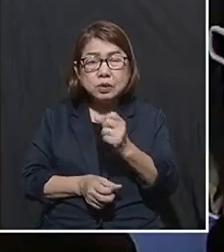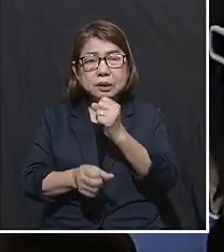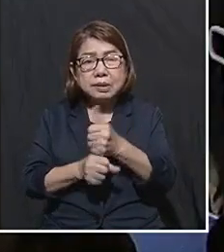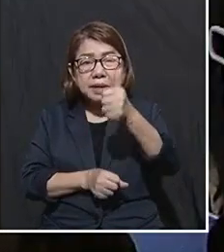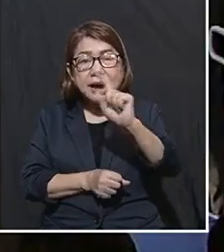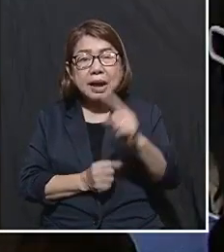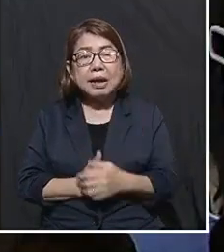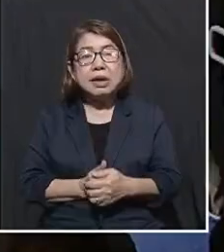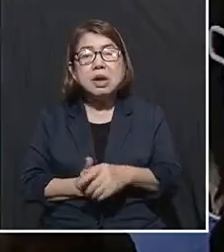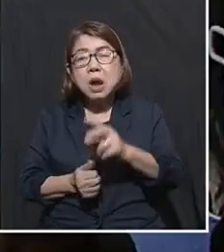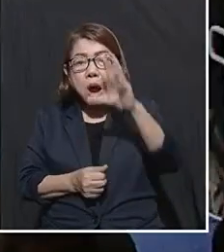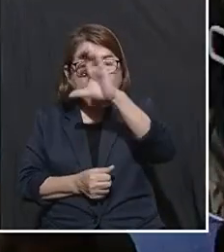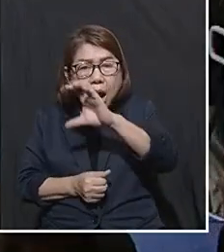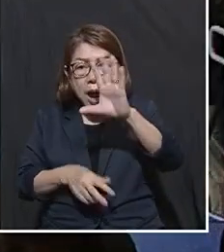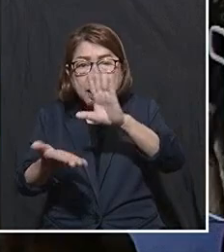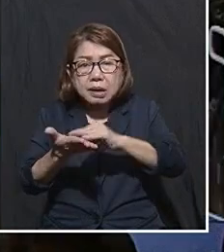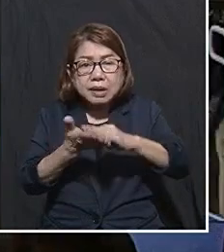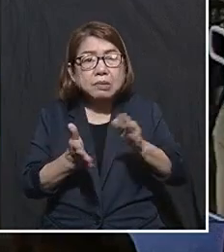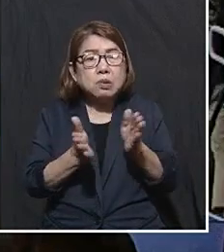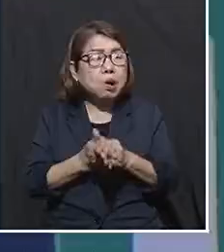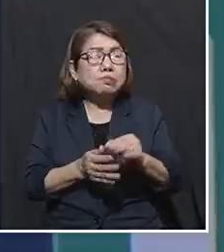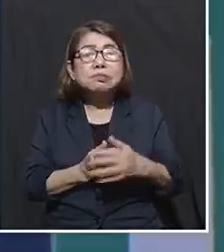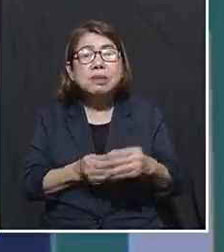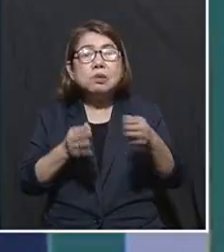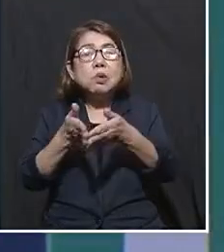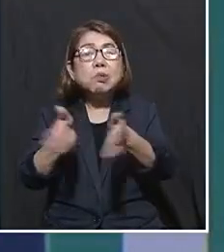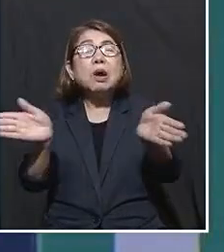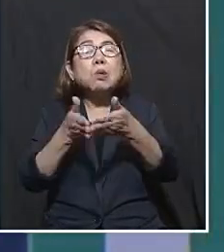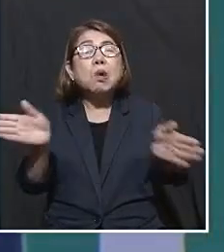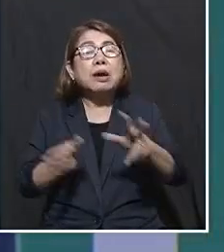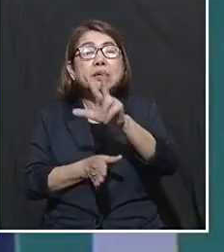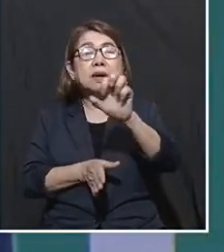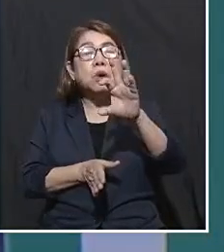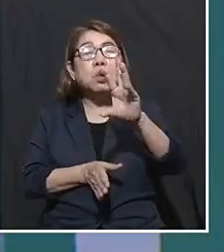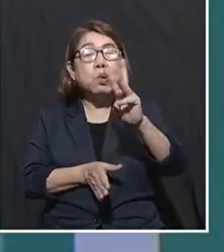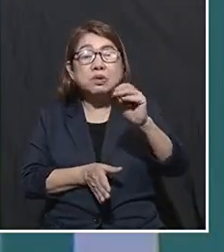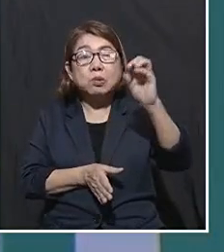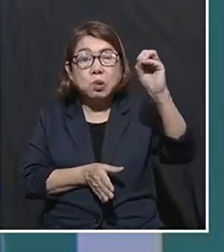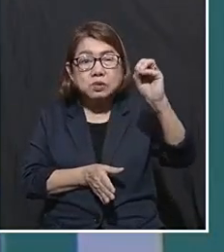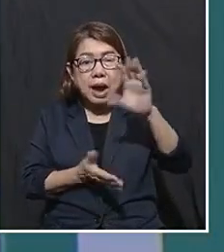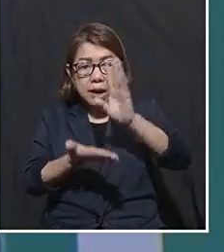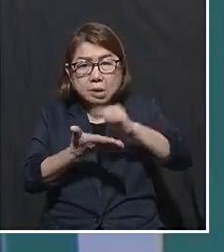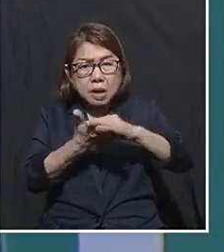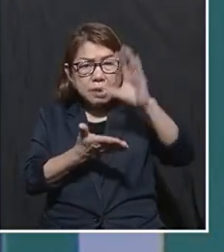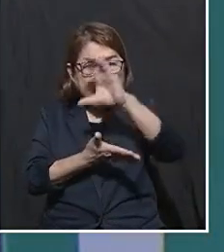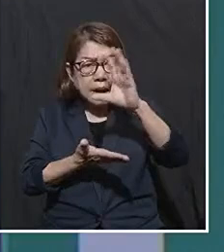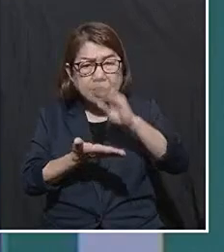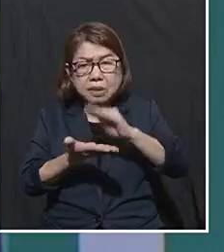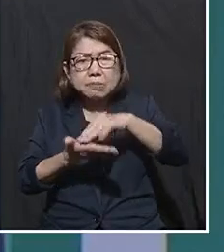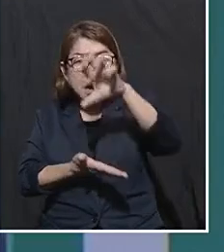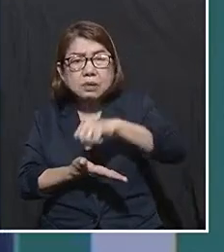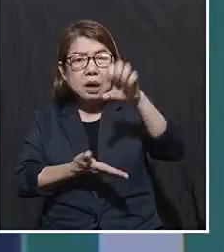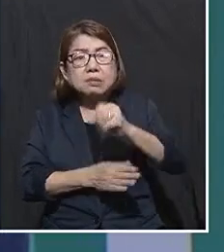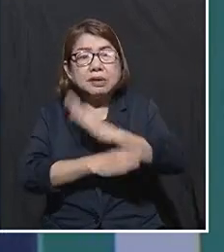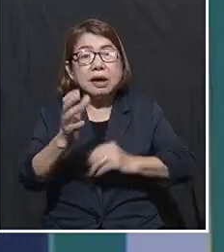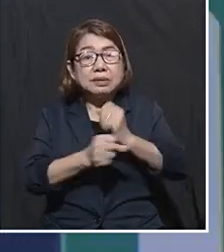ทำเซอร์เวย์แล้วเราอาจจะทำเรื่องของ360องศาในการที่จะสำรวจเพื่อเอาผลมาว่าสามารถทำงานได้ไหม